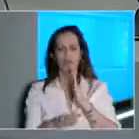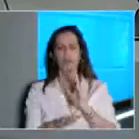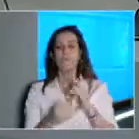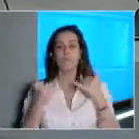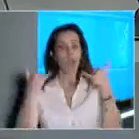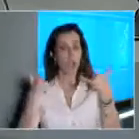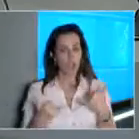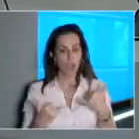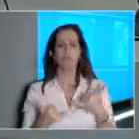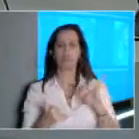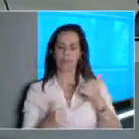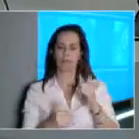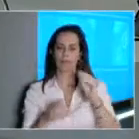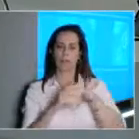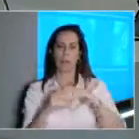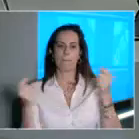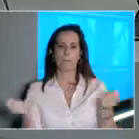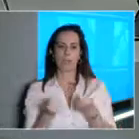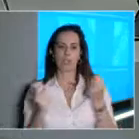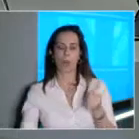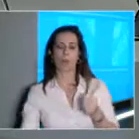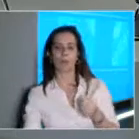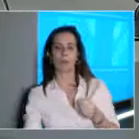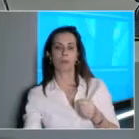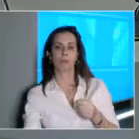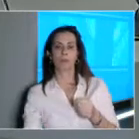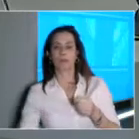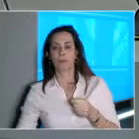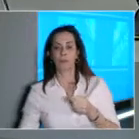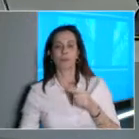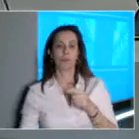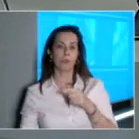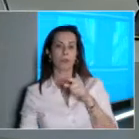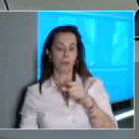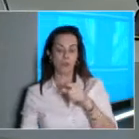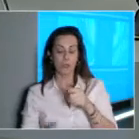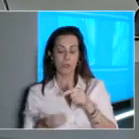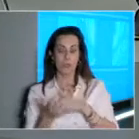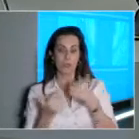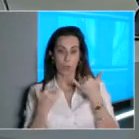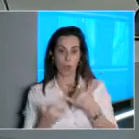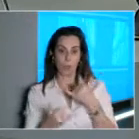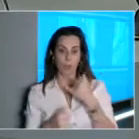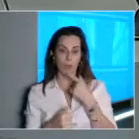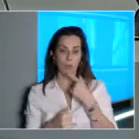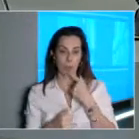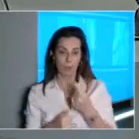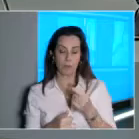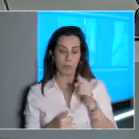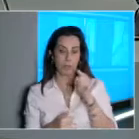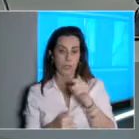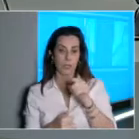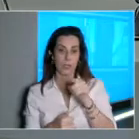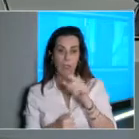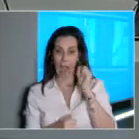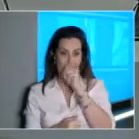מוזיקה, התגייסה לפרסומת של יס, ומסתבר שגורמים בתעשיית הבידור, כך חושף היום רז שכניק,